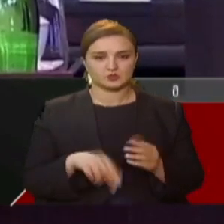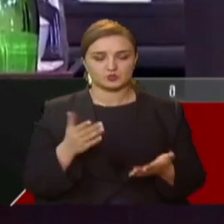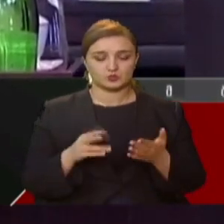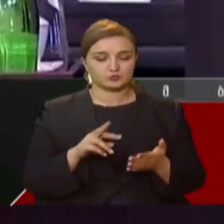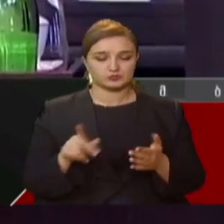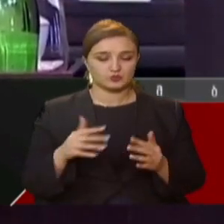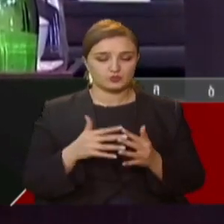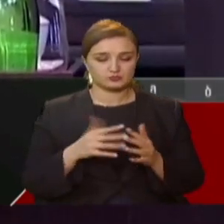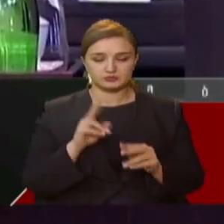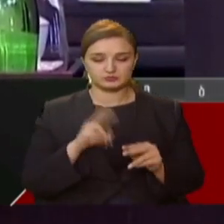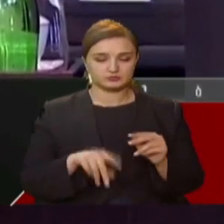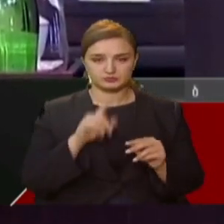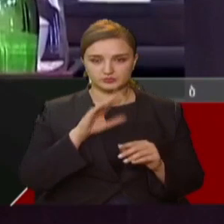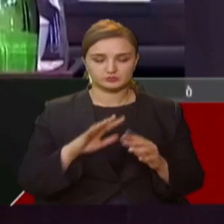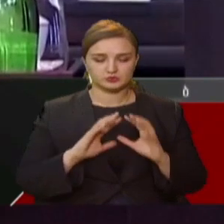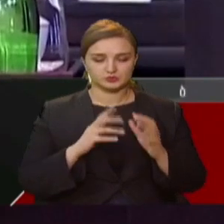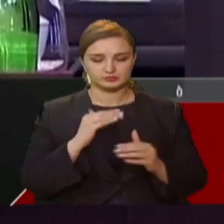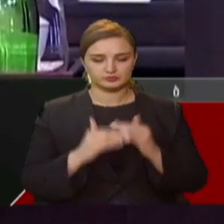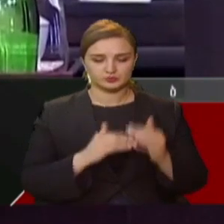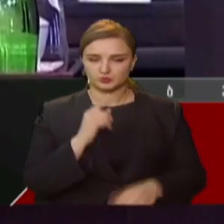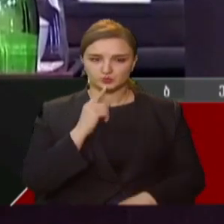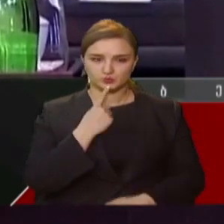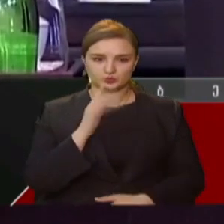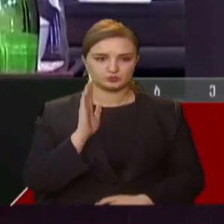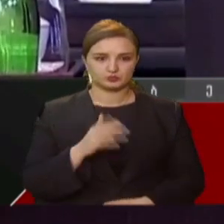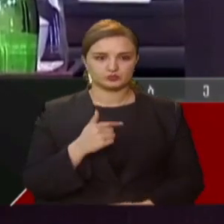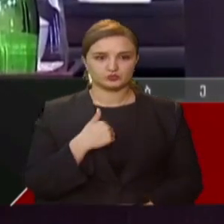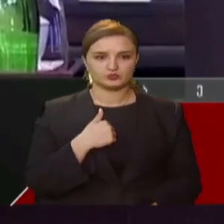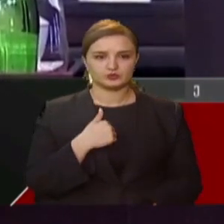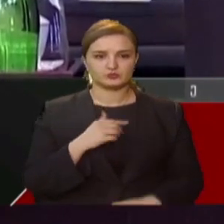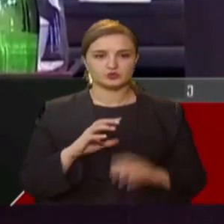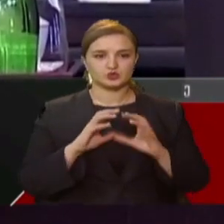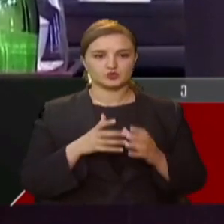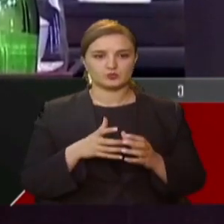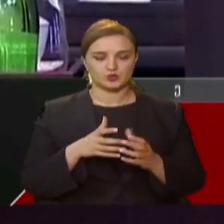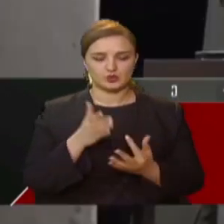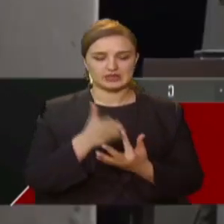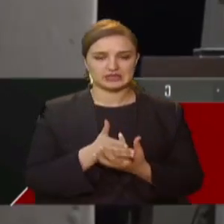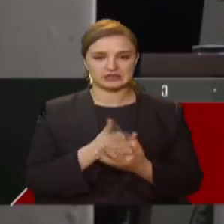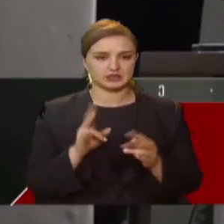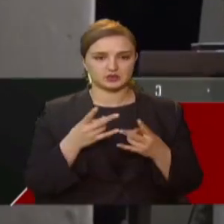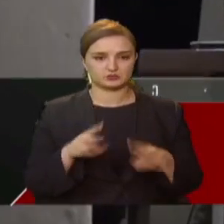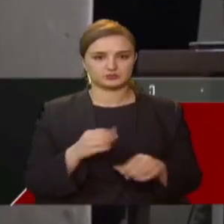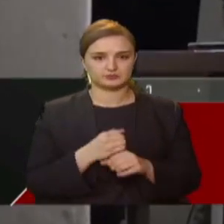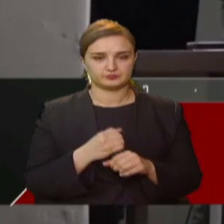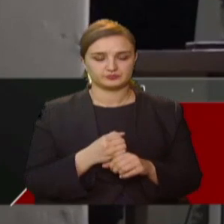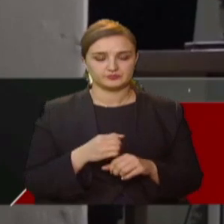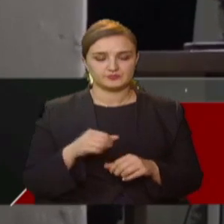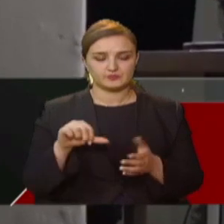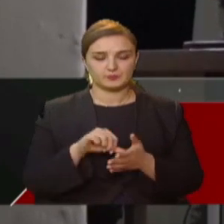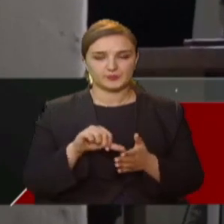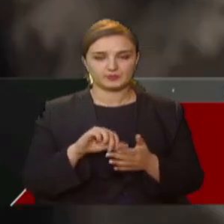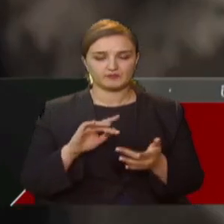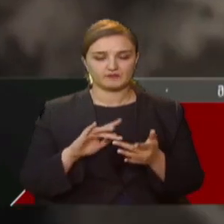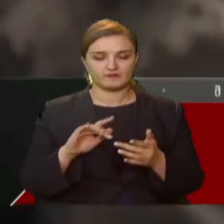ar dasruldeba, msoplios tsinsla gauchirdeba, chven ar unda davqot msoplio natsilebad. Summitis monatsileps video